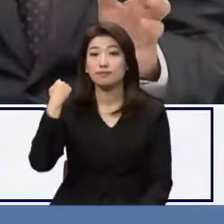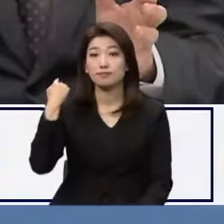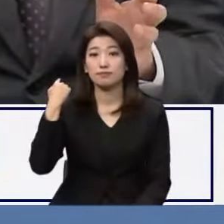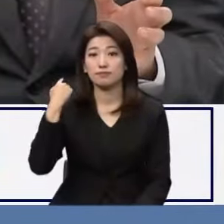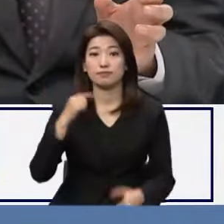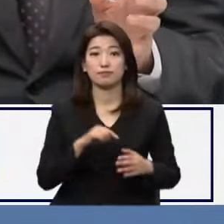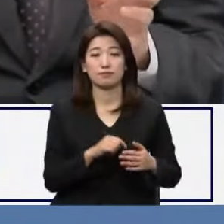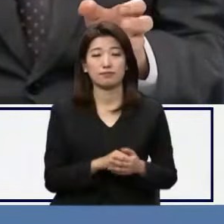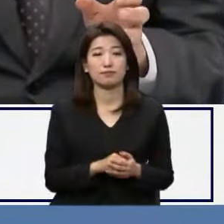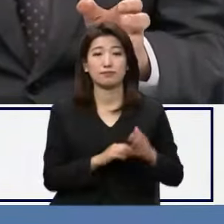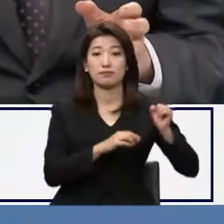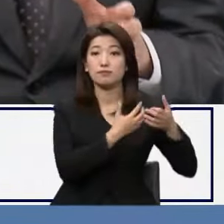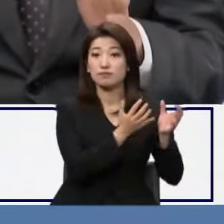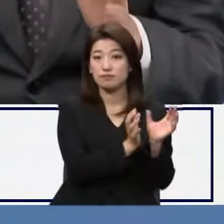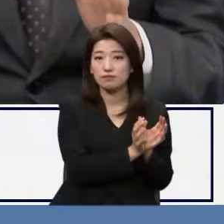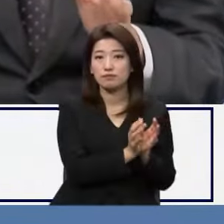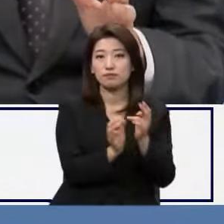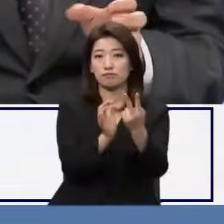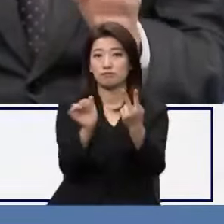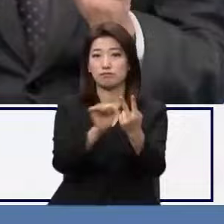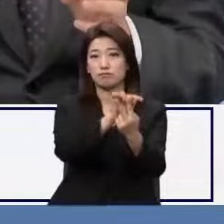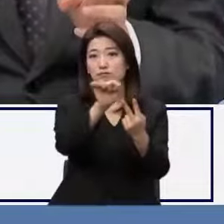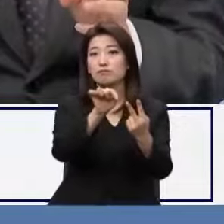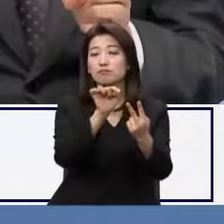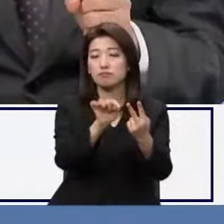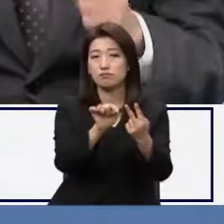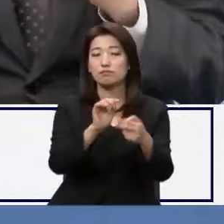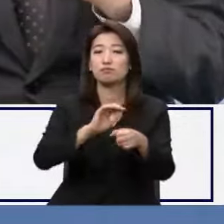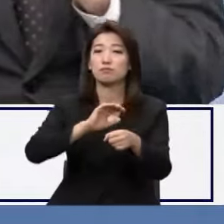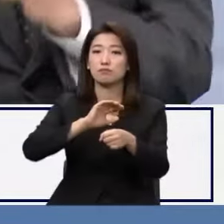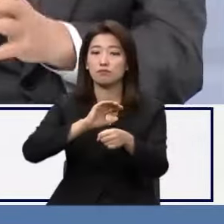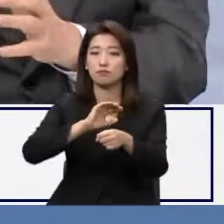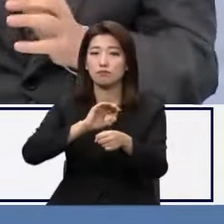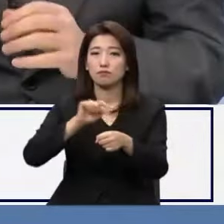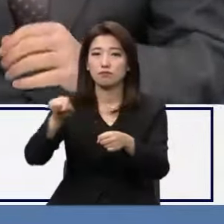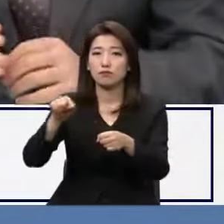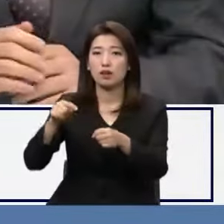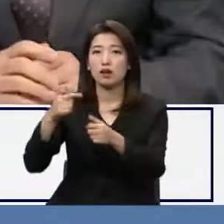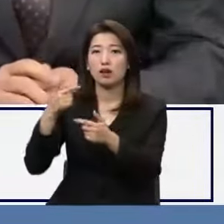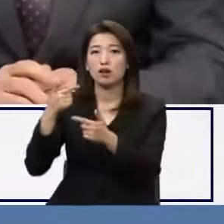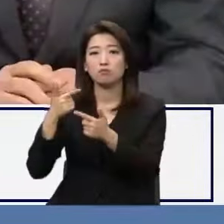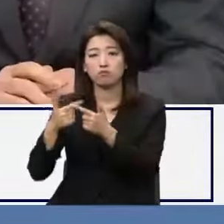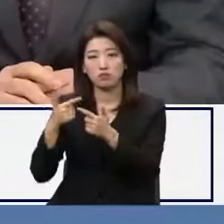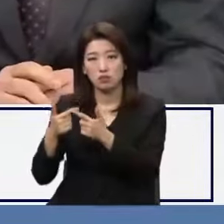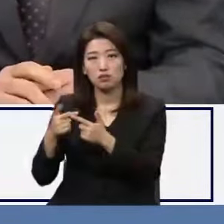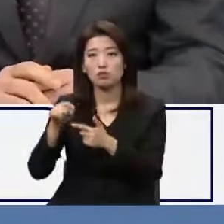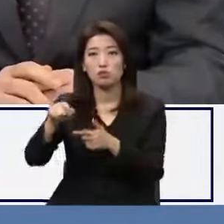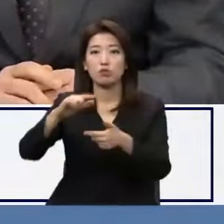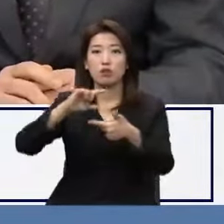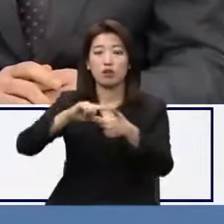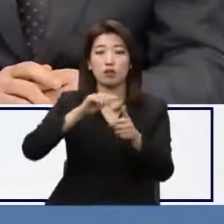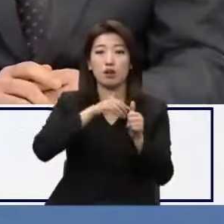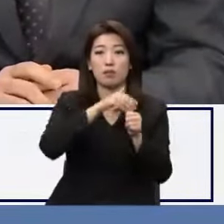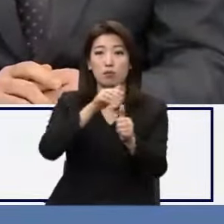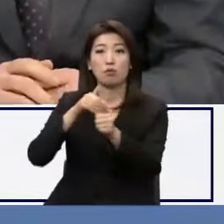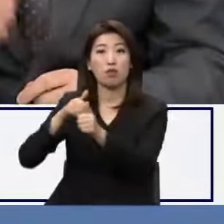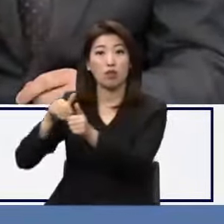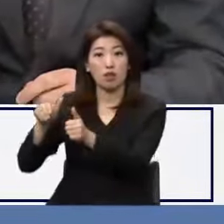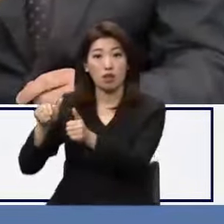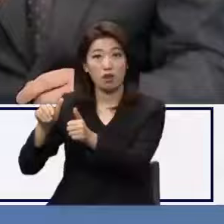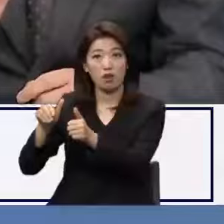사람을이 지금 소위 말해서이 PK 지역 내 험지라는 곳에 보내는 거 자체는 일종에 뭐니까 안방의